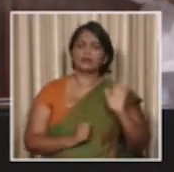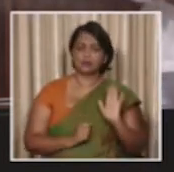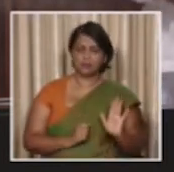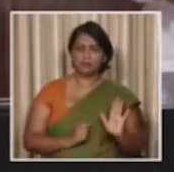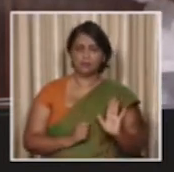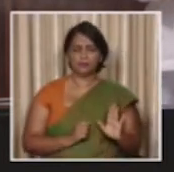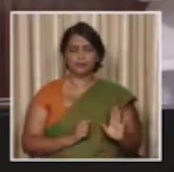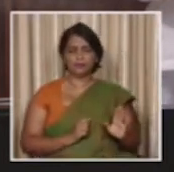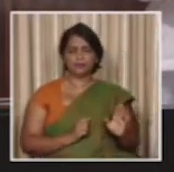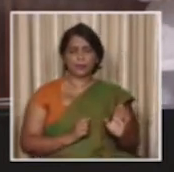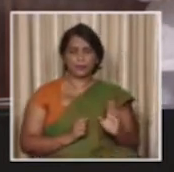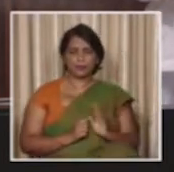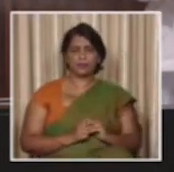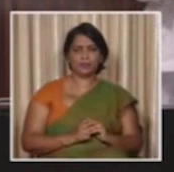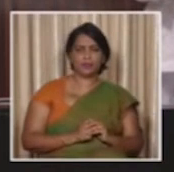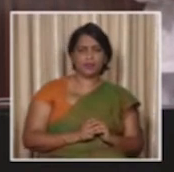කරන්න. ඔව්.